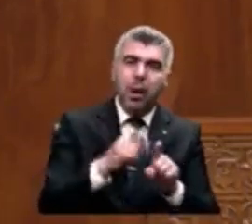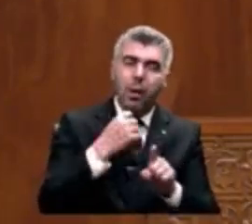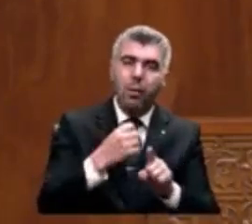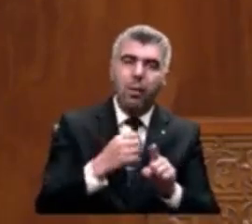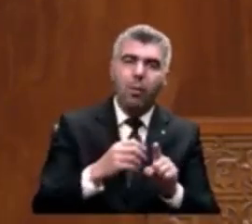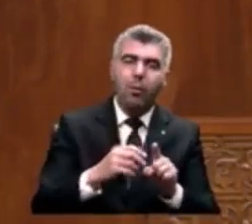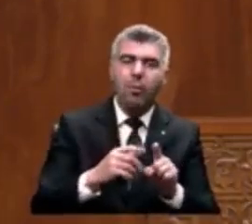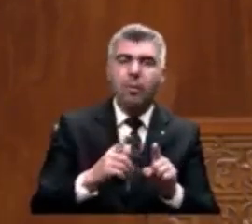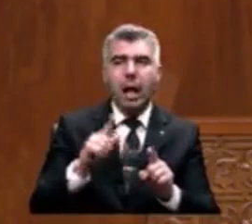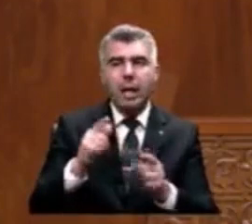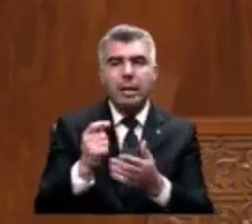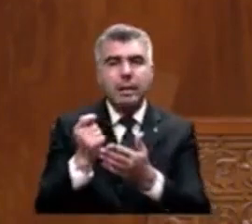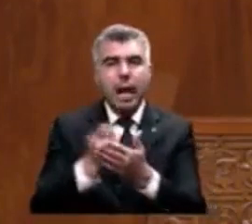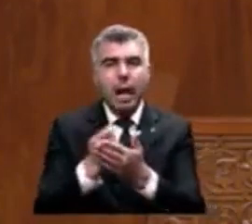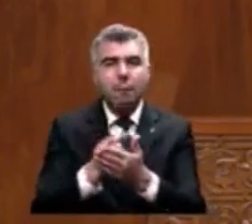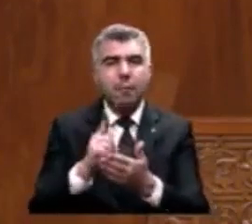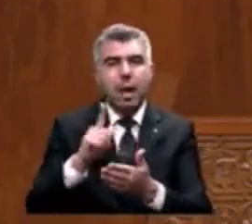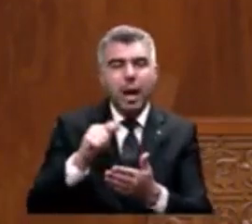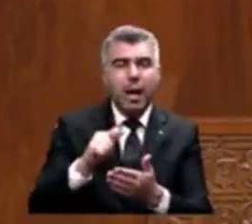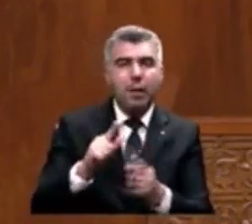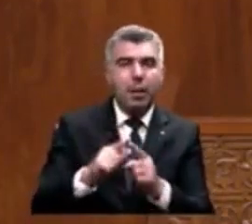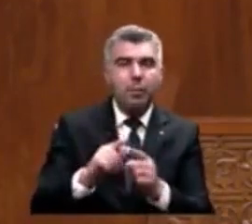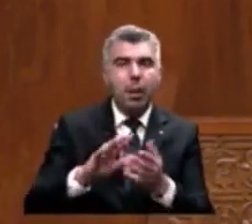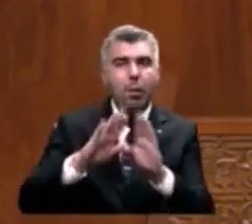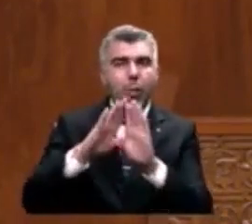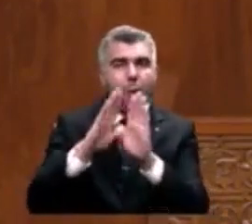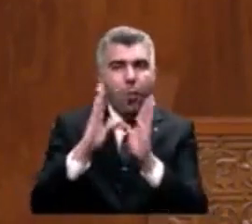كل مكونات الوظيفة